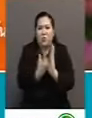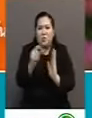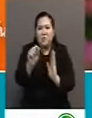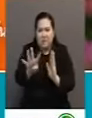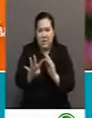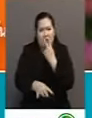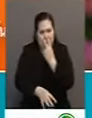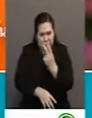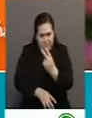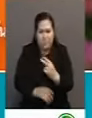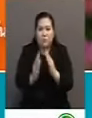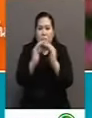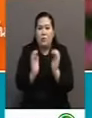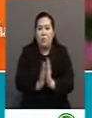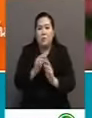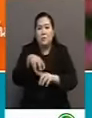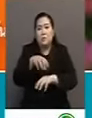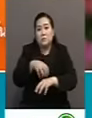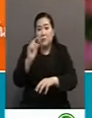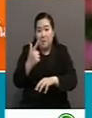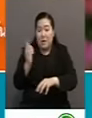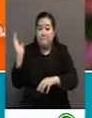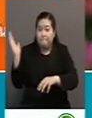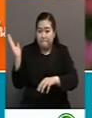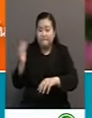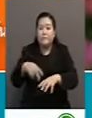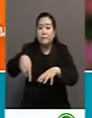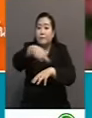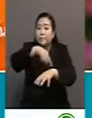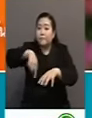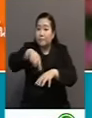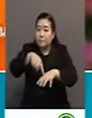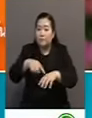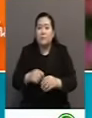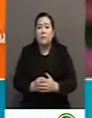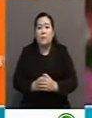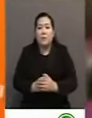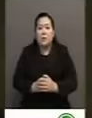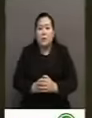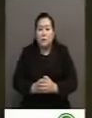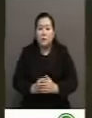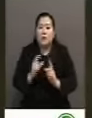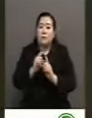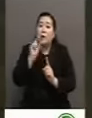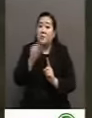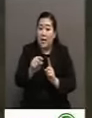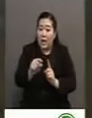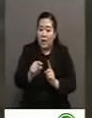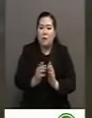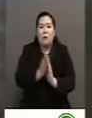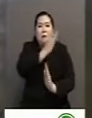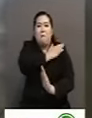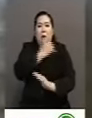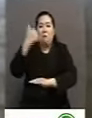ไปเกาะติดบรรยากาศที่วัดพระธรรมกายกันหน่อยนะคะบรรยากาศโดยรอบค่ะหลังจากที่มีพระราชองค์การโปรดเกล้าโปรดกระหม่อมถอดถอนสม